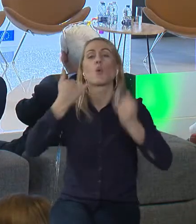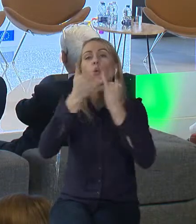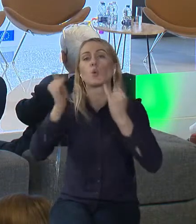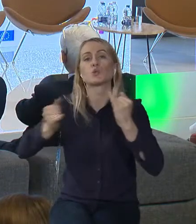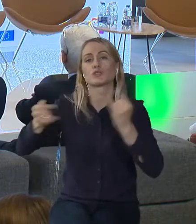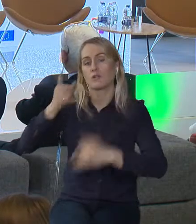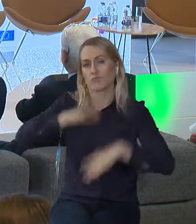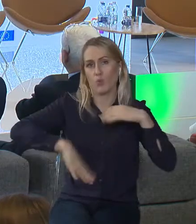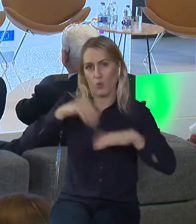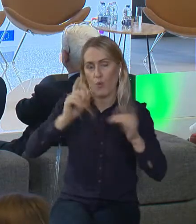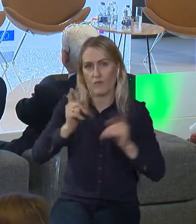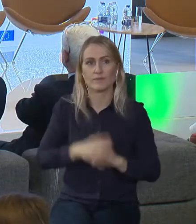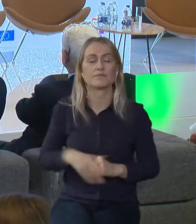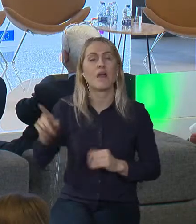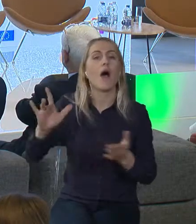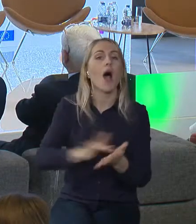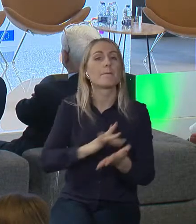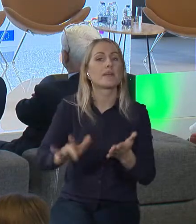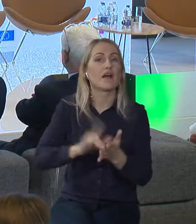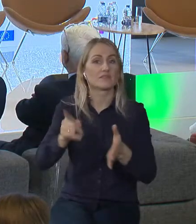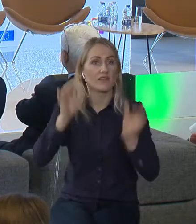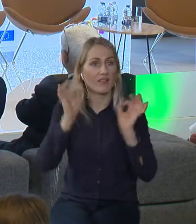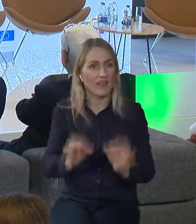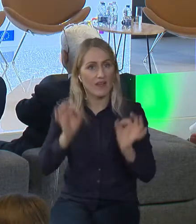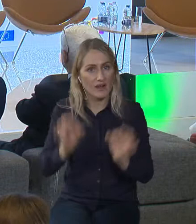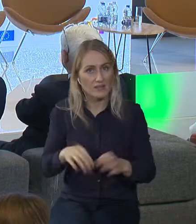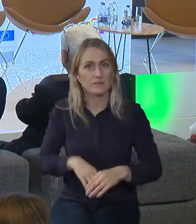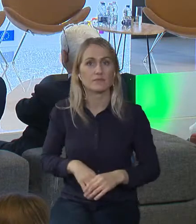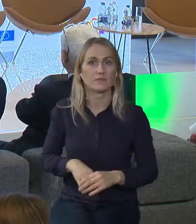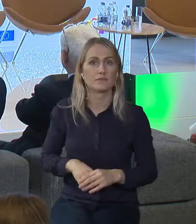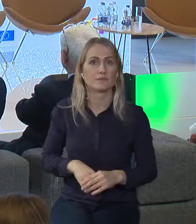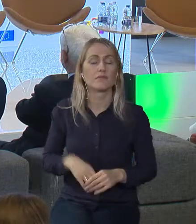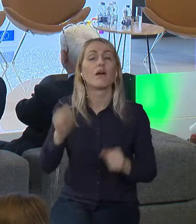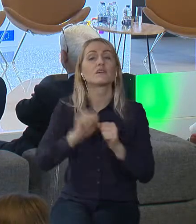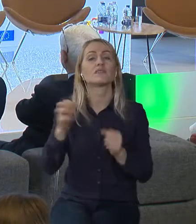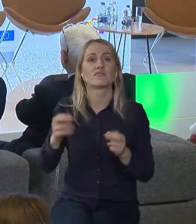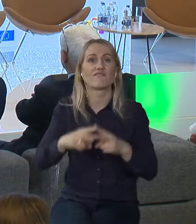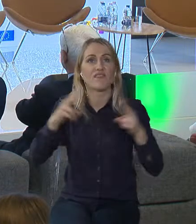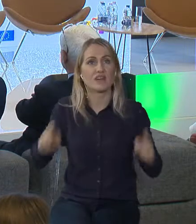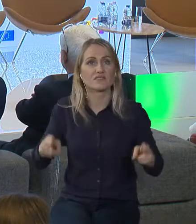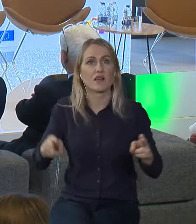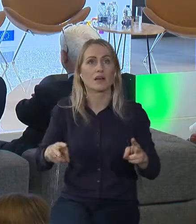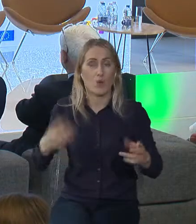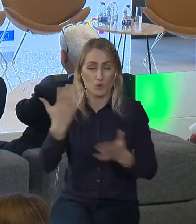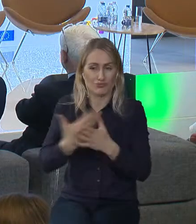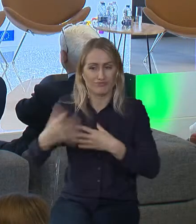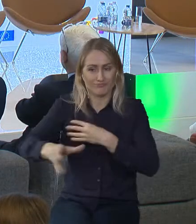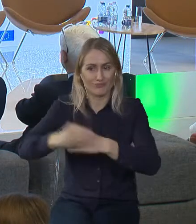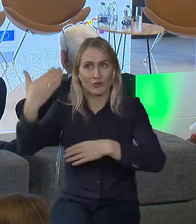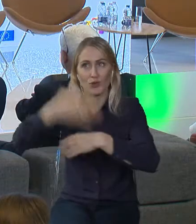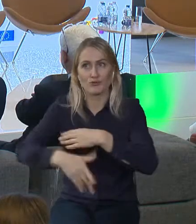schematów. Aplikacja na obecną chwilę jest w fazie budowy, w fazie końcowej.